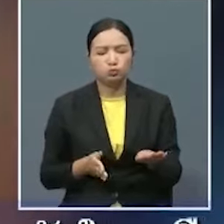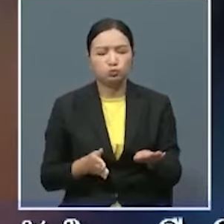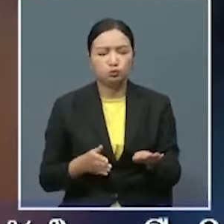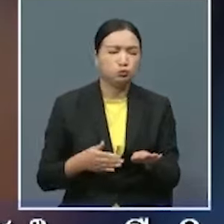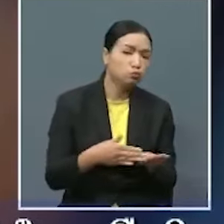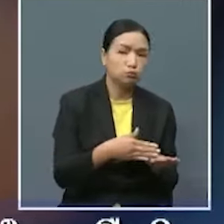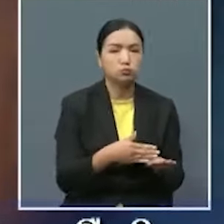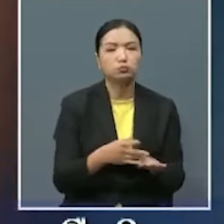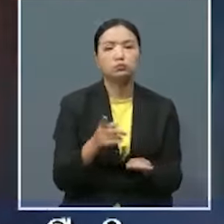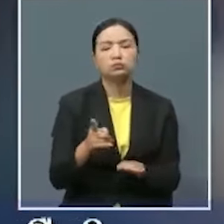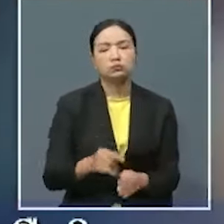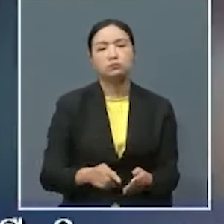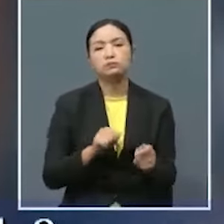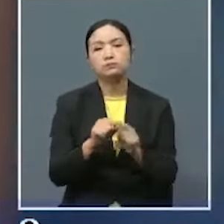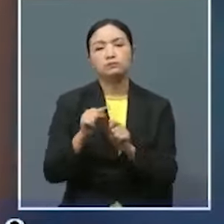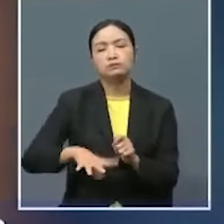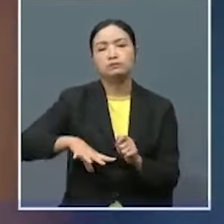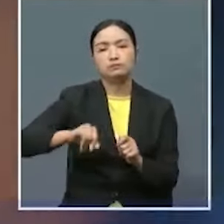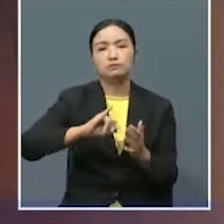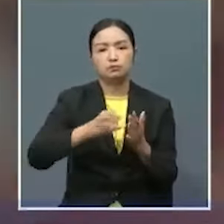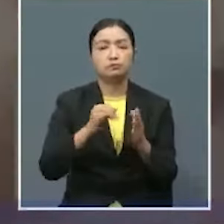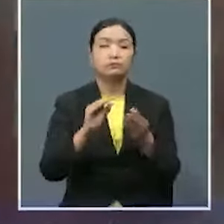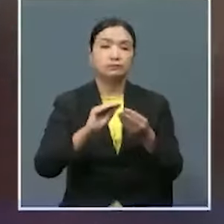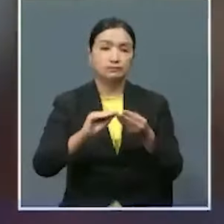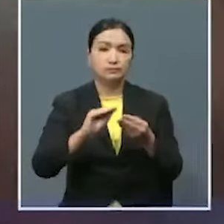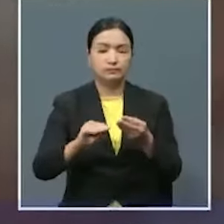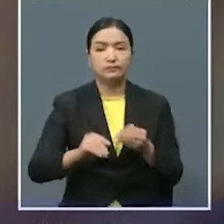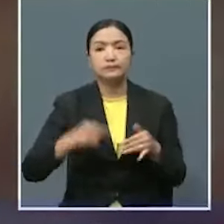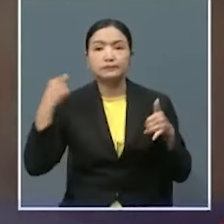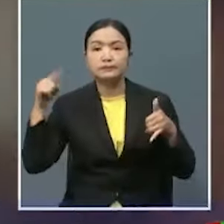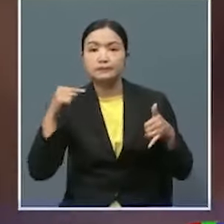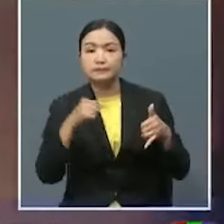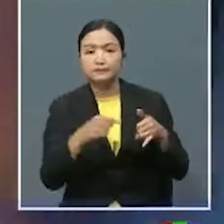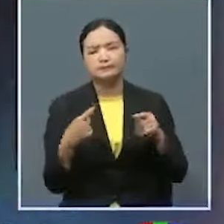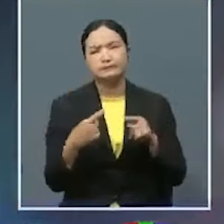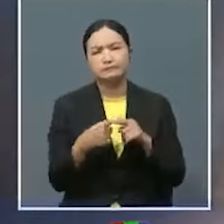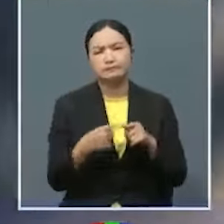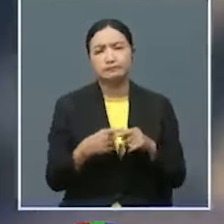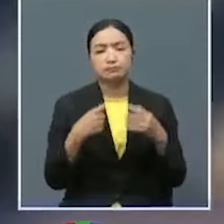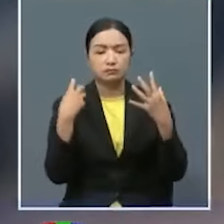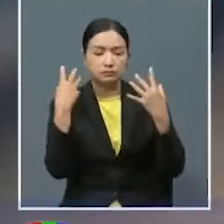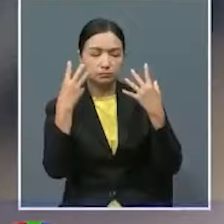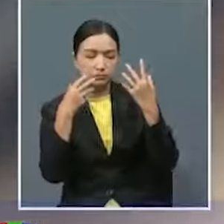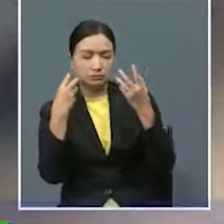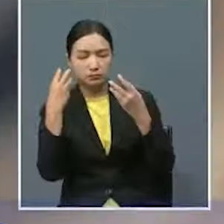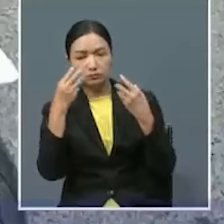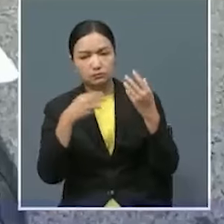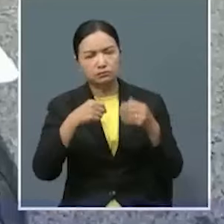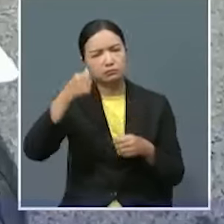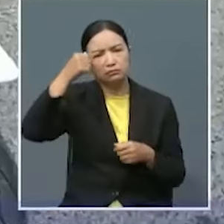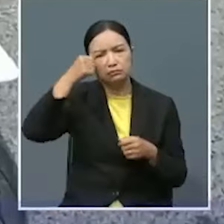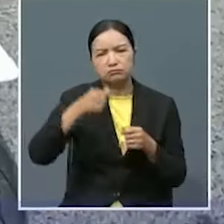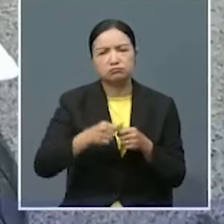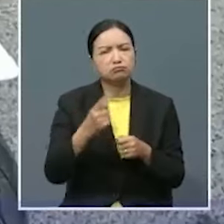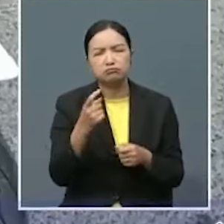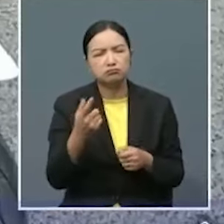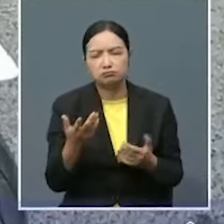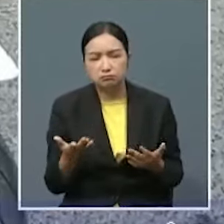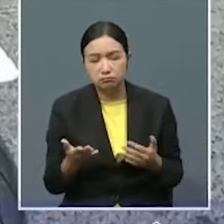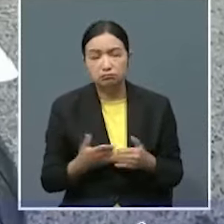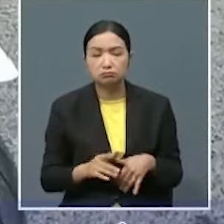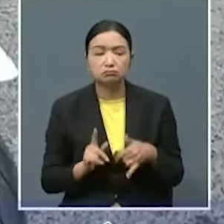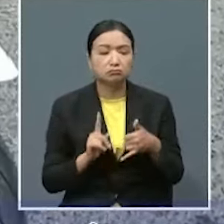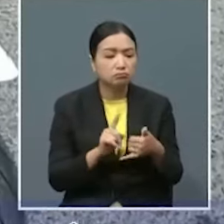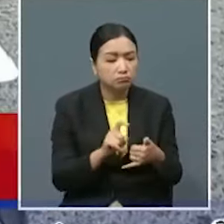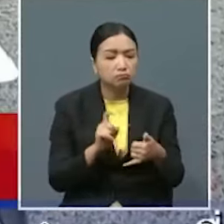รค่ะเข้าตัวเมืองฉะเชิงเทราค่ะโดยคุณพี่ท่านนี้เนี่ยได้รับบาดเจ็บอยู่ในสภาพที่มึนงงนะคะแล้วก็จำอะไรไม่ได้คือกู้ภัยเขาพยายามจะ